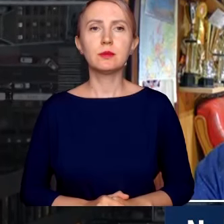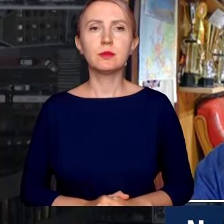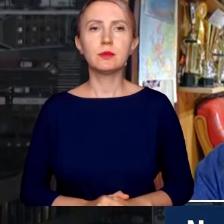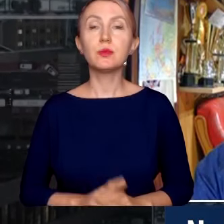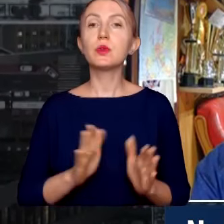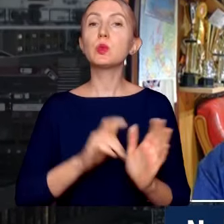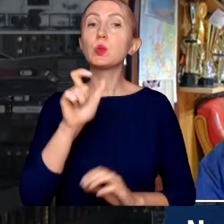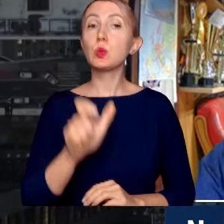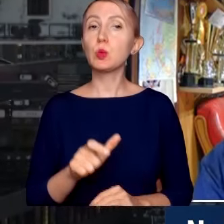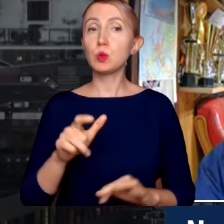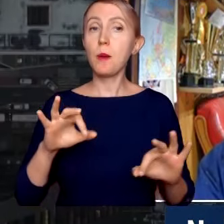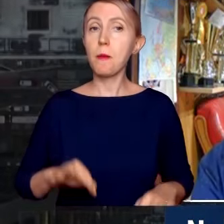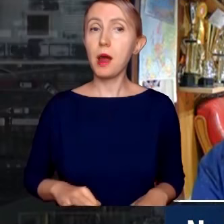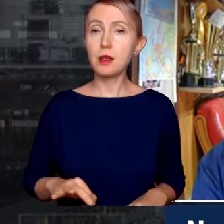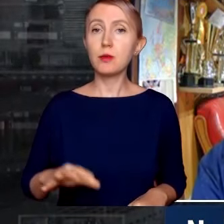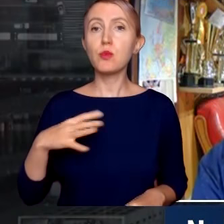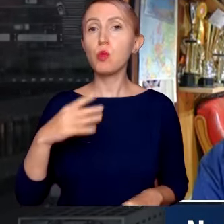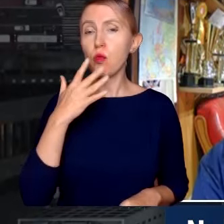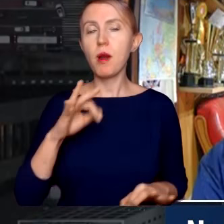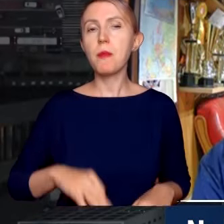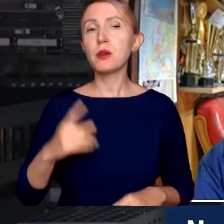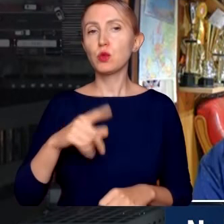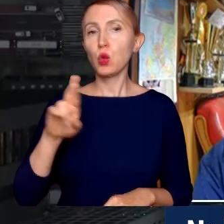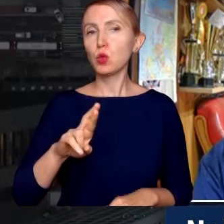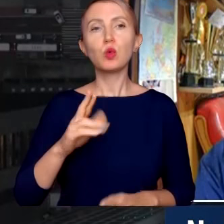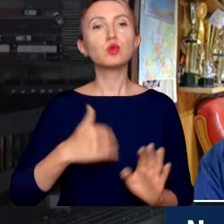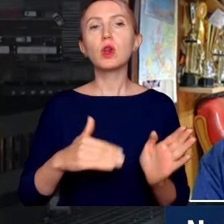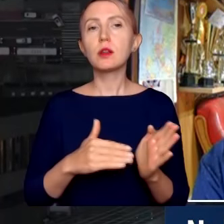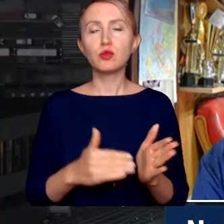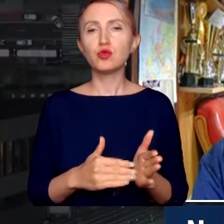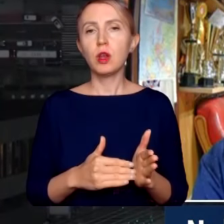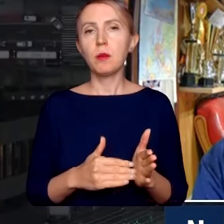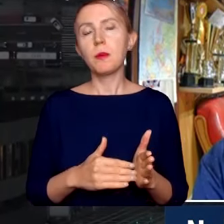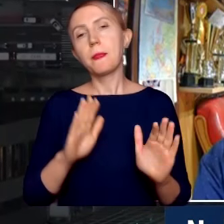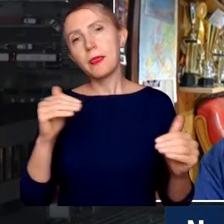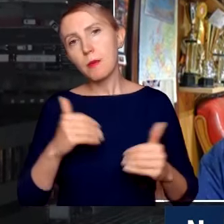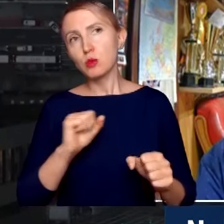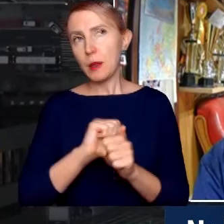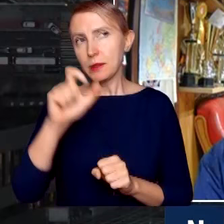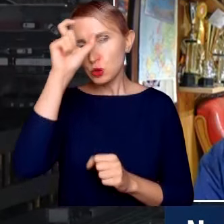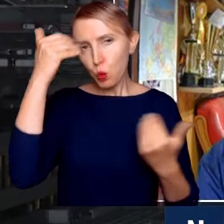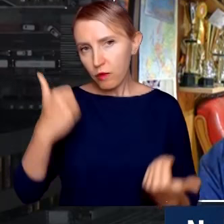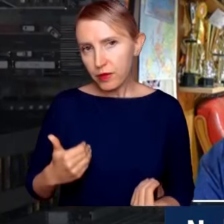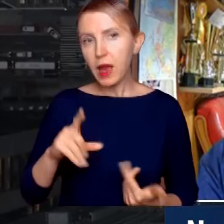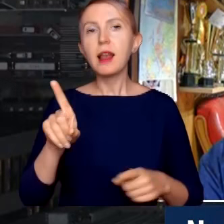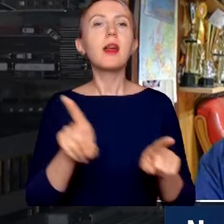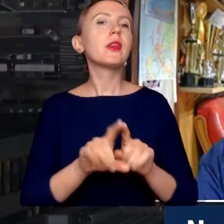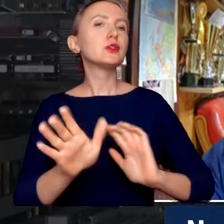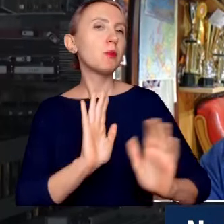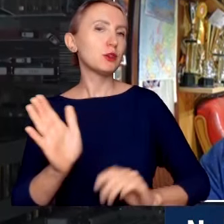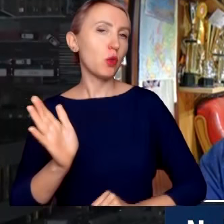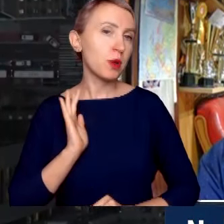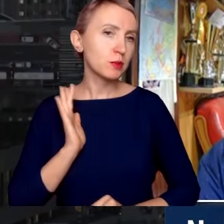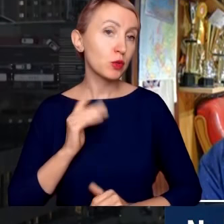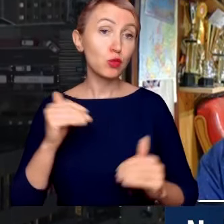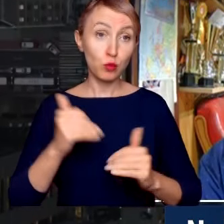Donald Tusk, bo pani tutaj powiedziała, pani doktor, że nie trzeba, można być człowiekiem, a jednocześnie dbać o bezpieczeństwo. To może